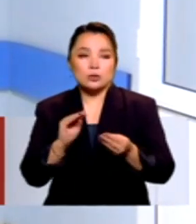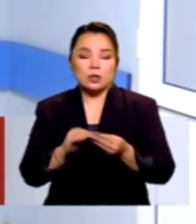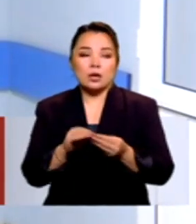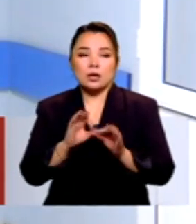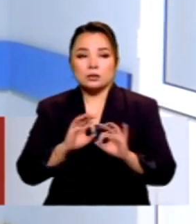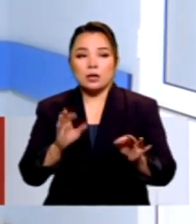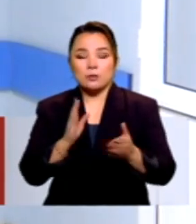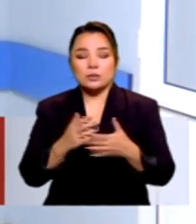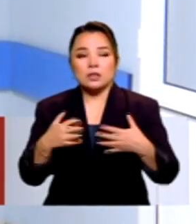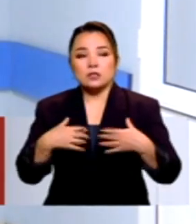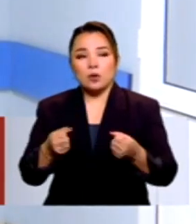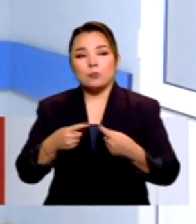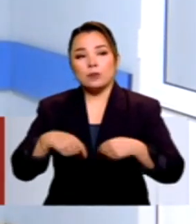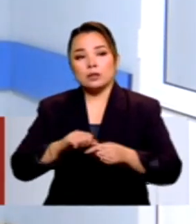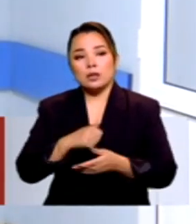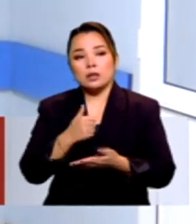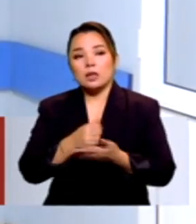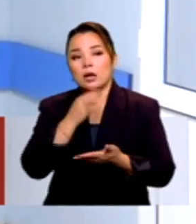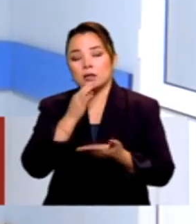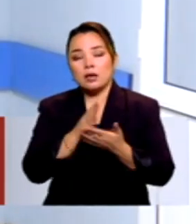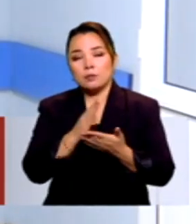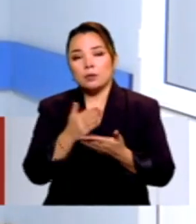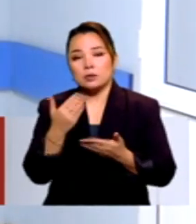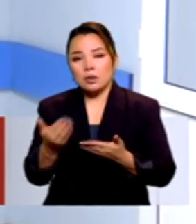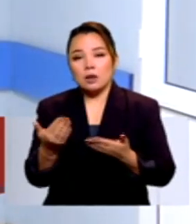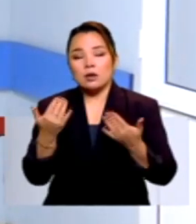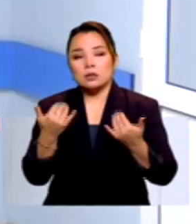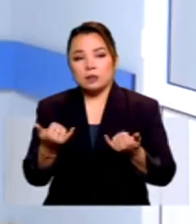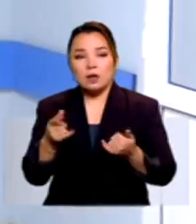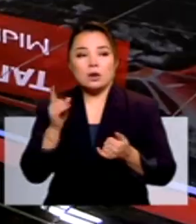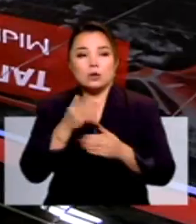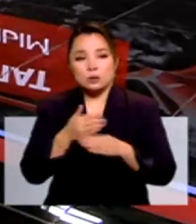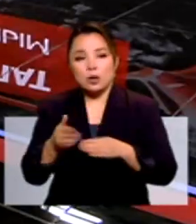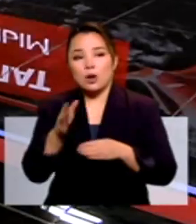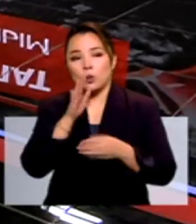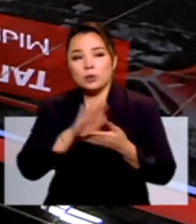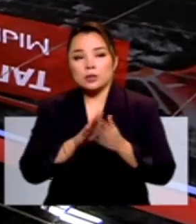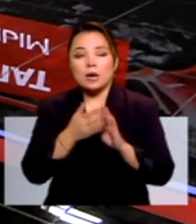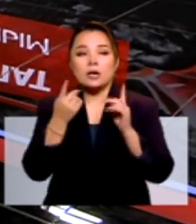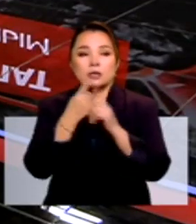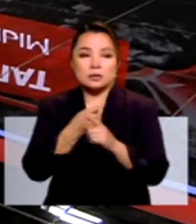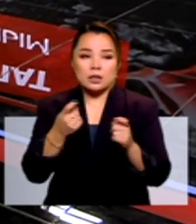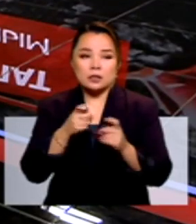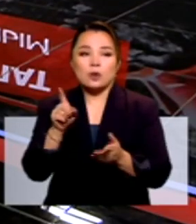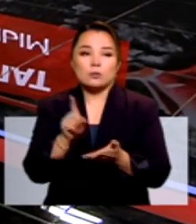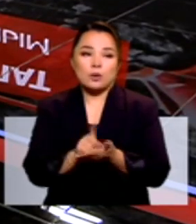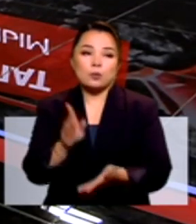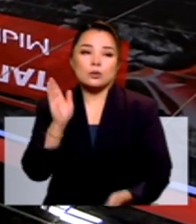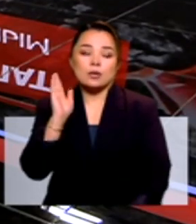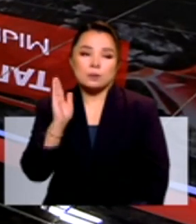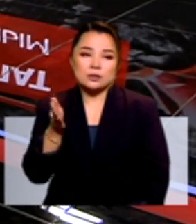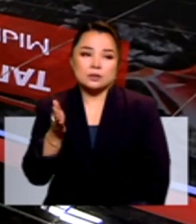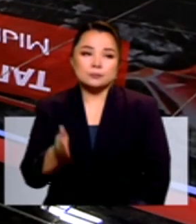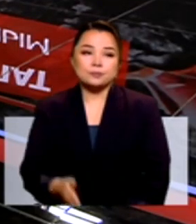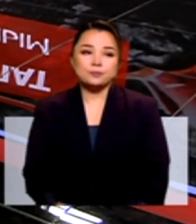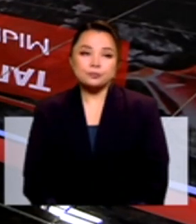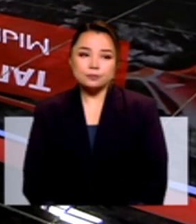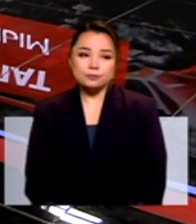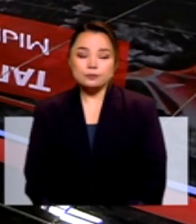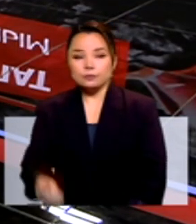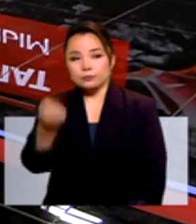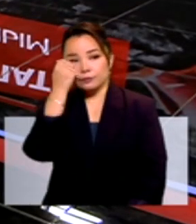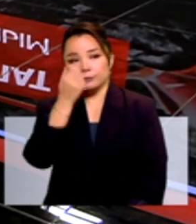сақтау басқармасының баспасөз қызметі. Ләйлә, енді алдағы уақытта ақпарат болып жатса міндетті түрде бөлісеміз, сөз өзіңде.